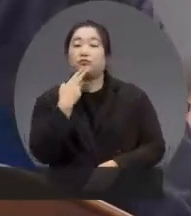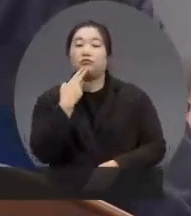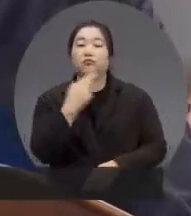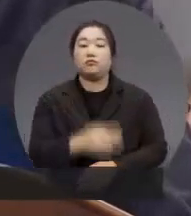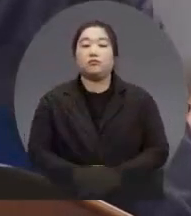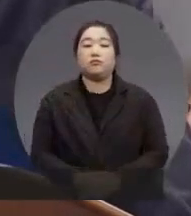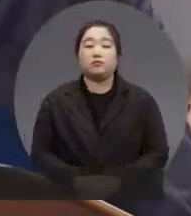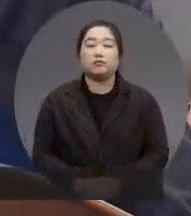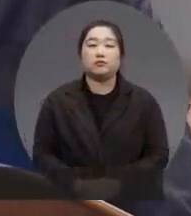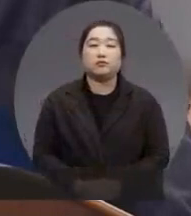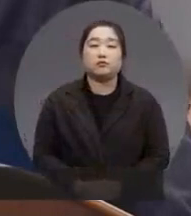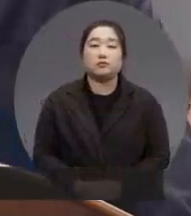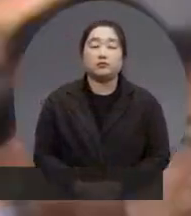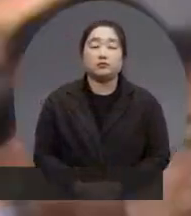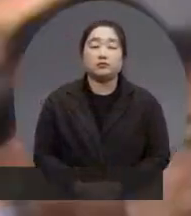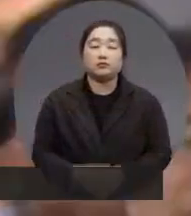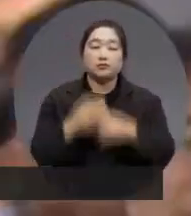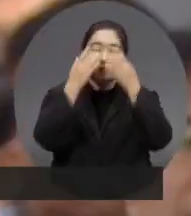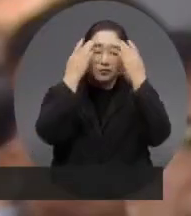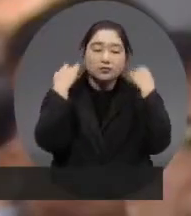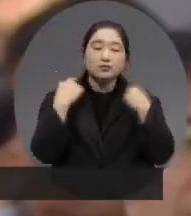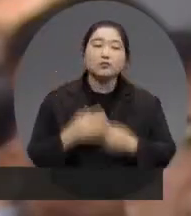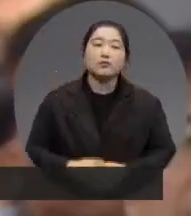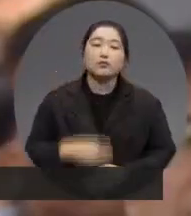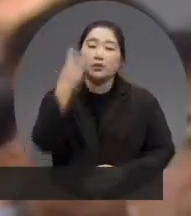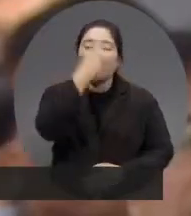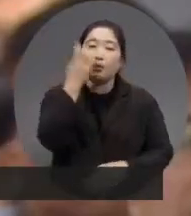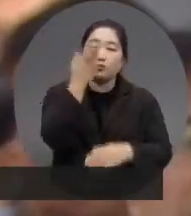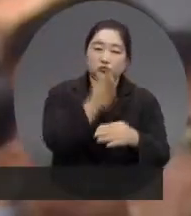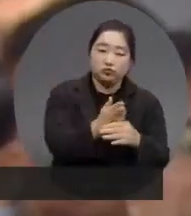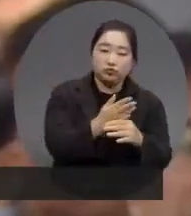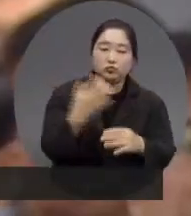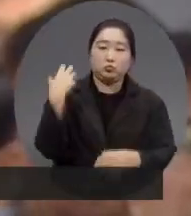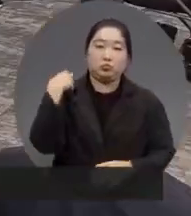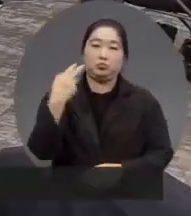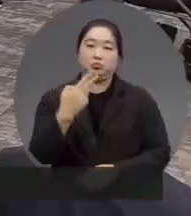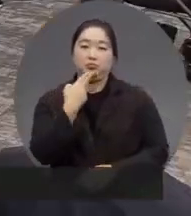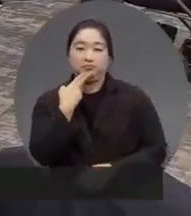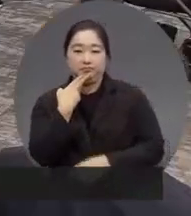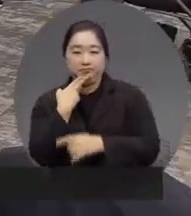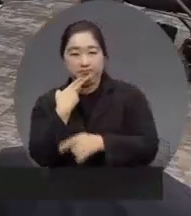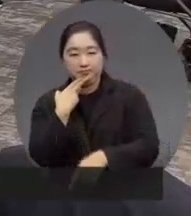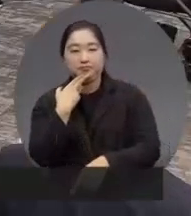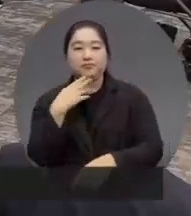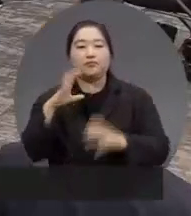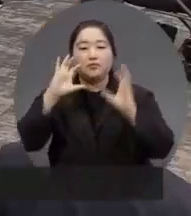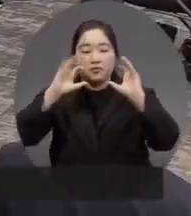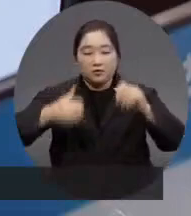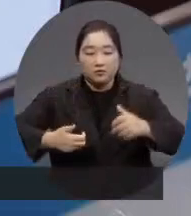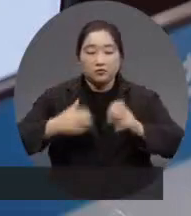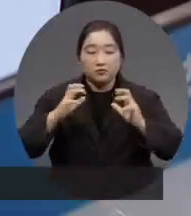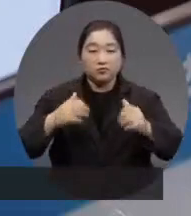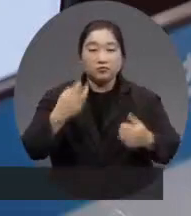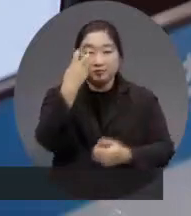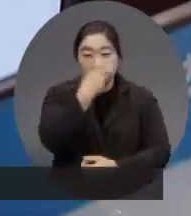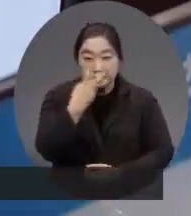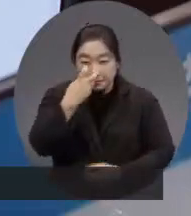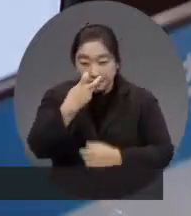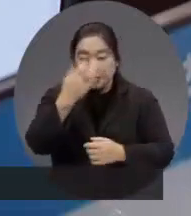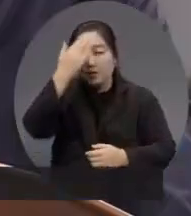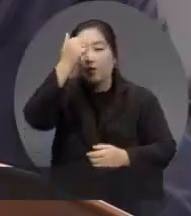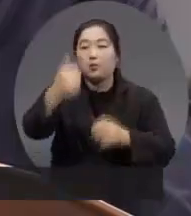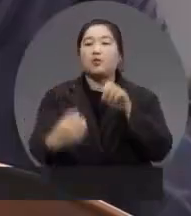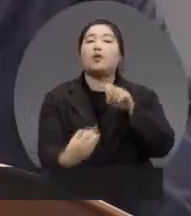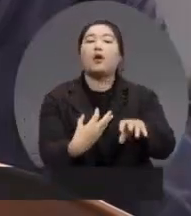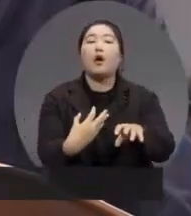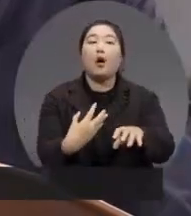책임은 없습니다. 그래서 조사 중이다. 책임이 없다. 국정감사에서도 최고 책임자들의